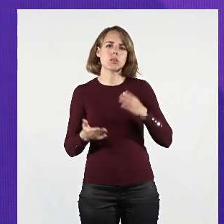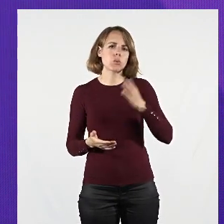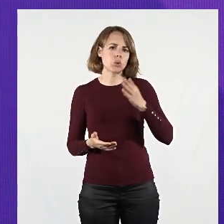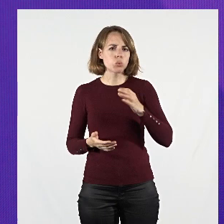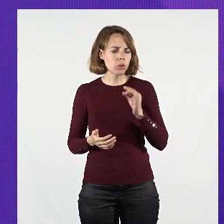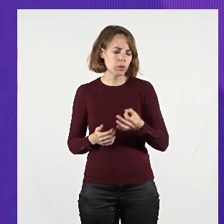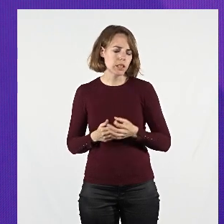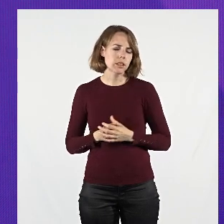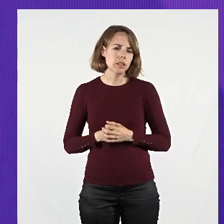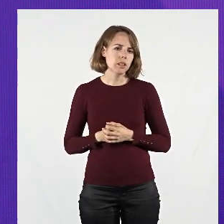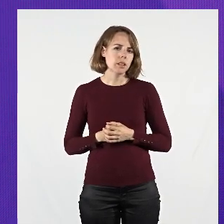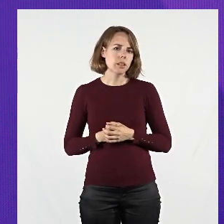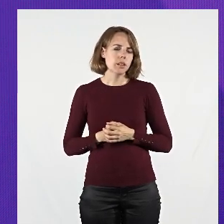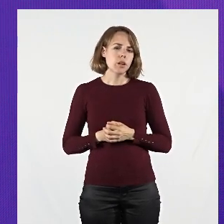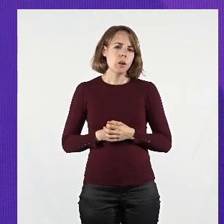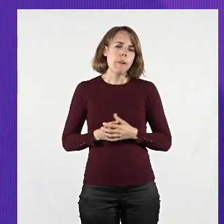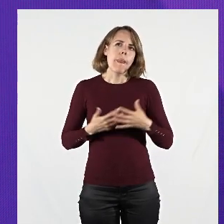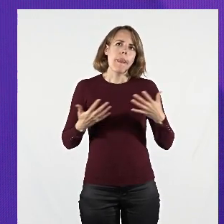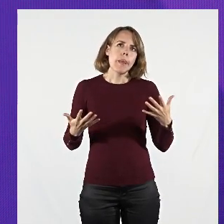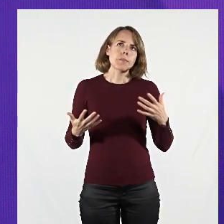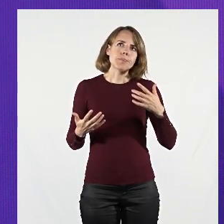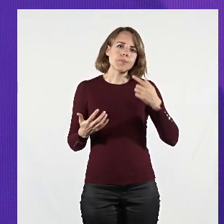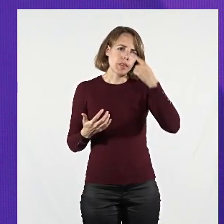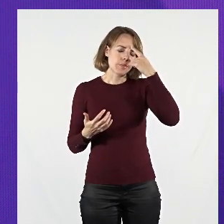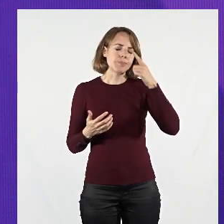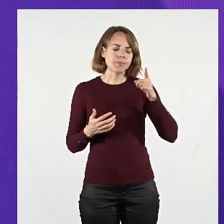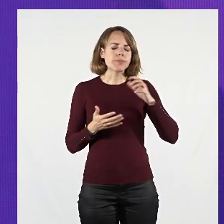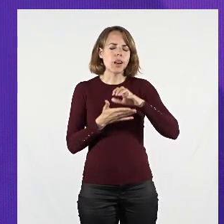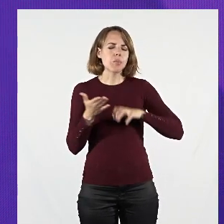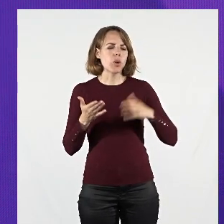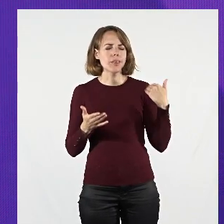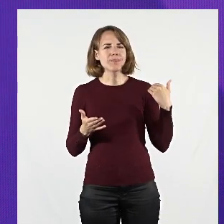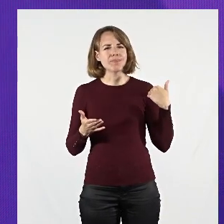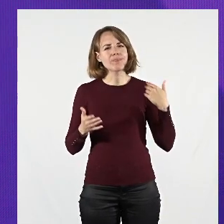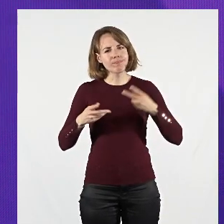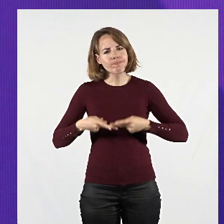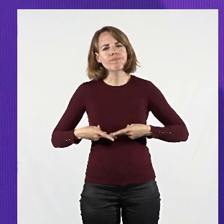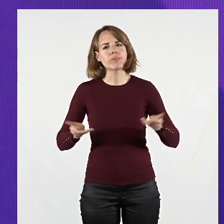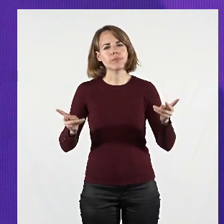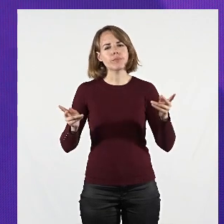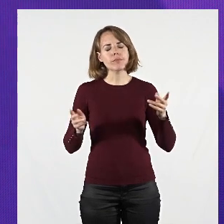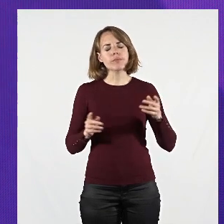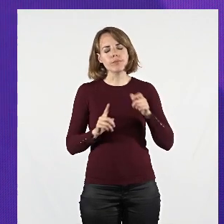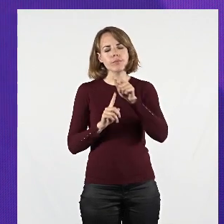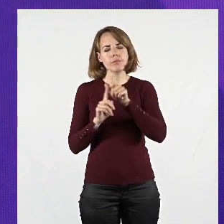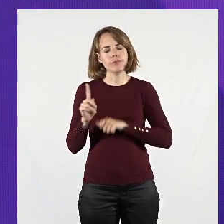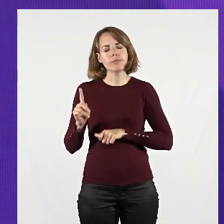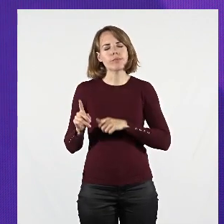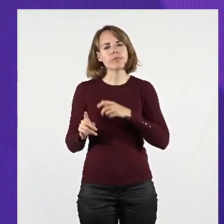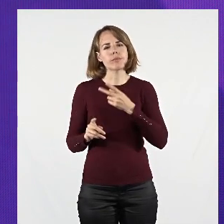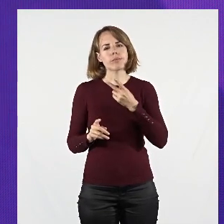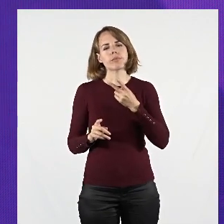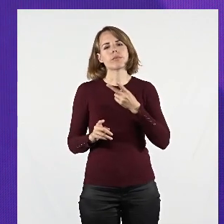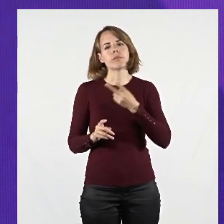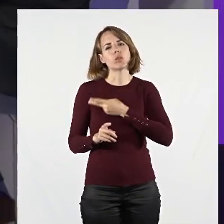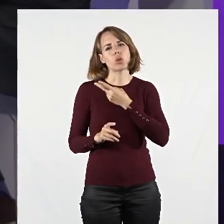remobilisation. Mais je pense au rapport qui a été rendu récemment par le docteur Philippe de Normandie, Madame